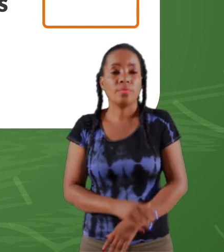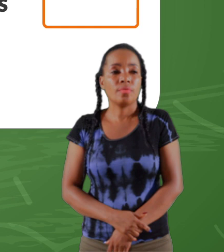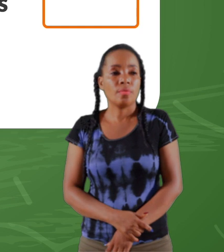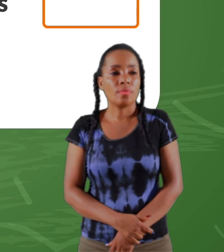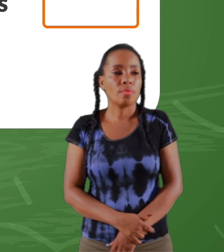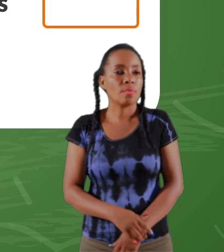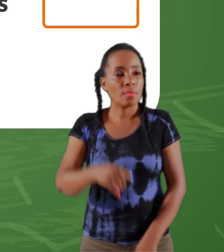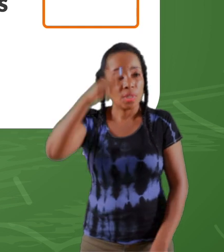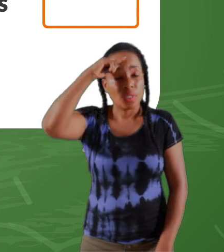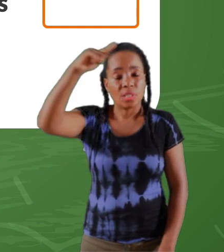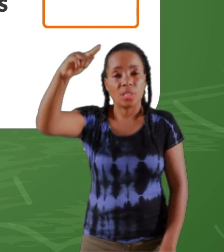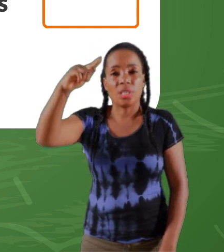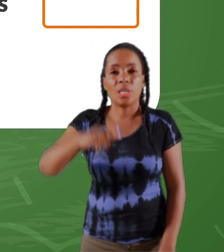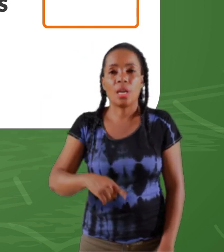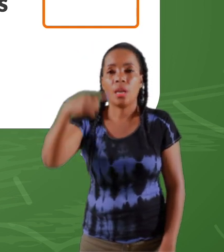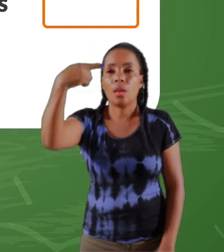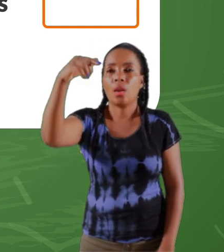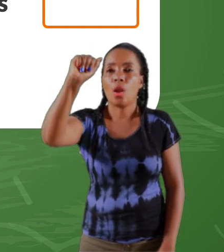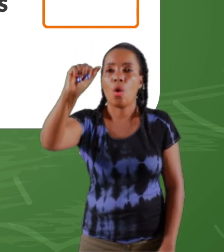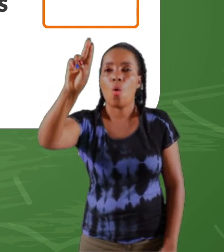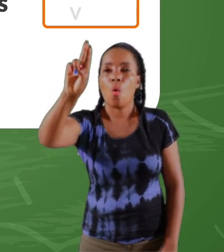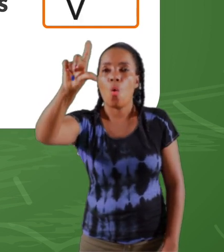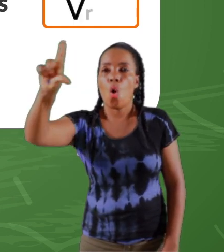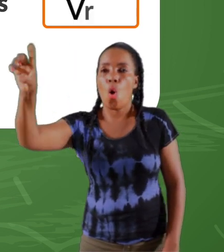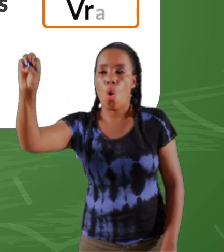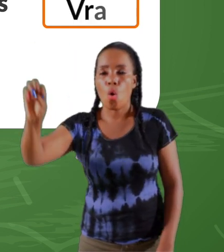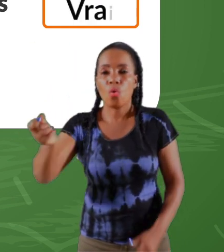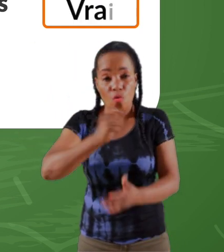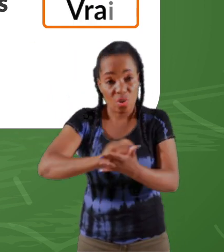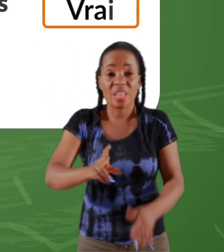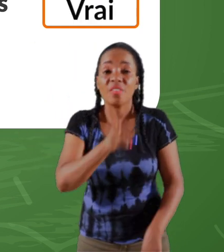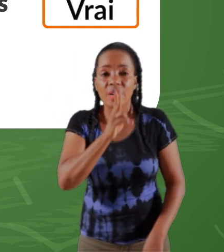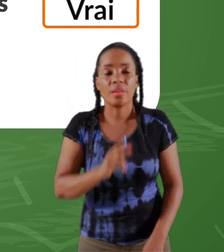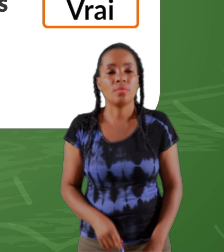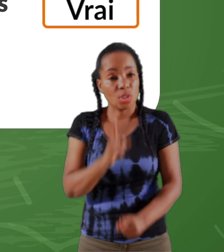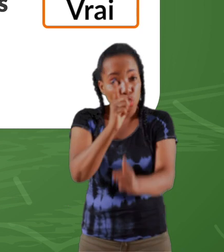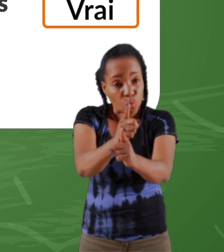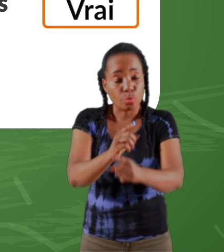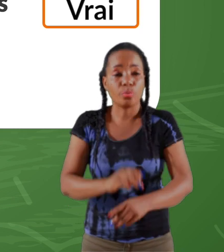les gouverneurs des colonies, on écrit aussi vrai dans la case.